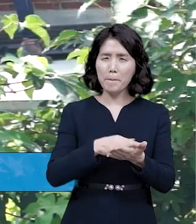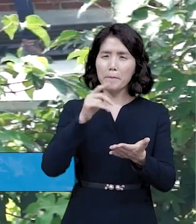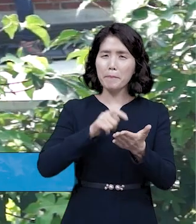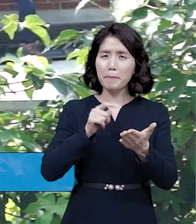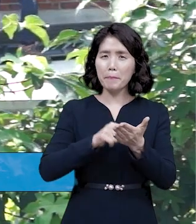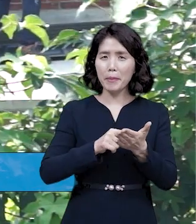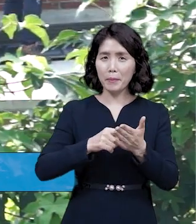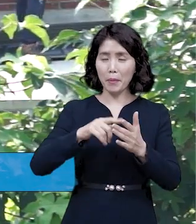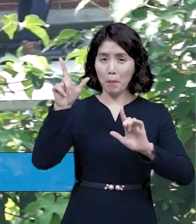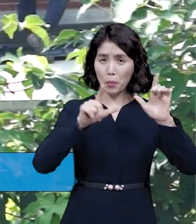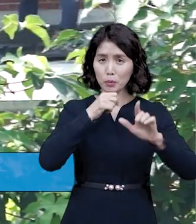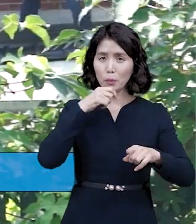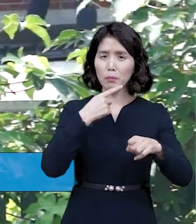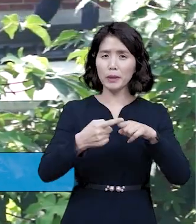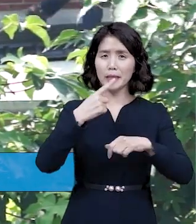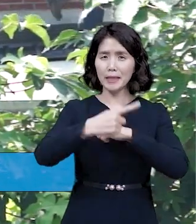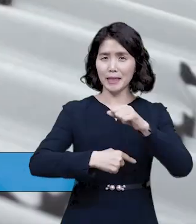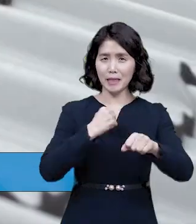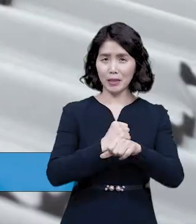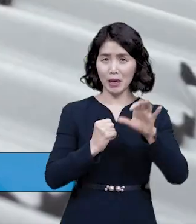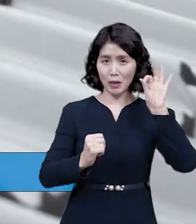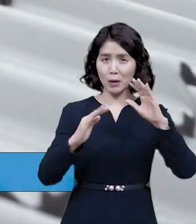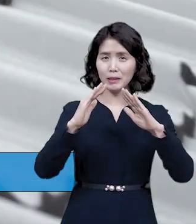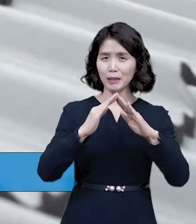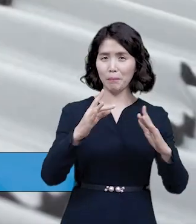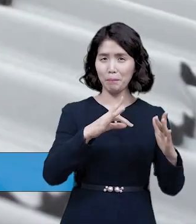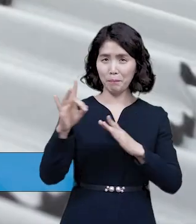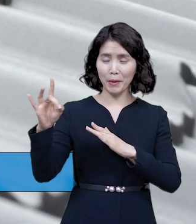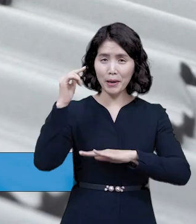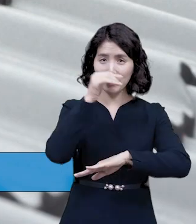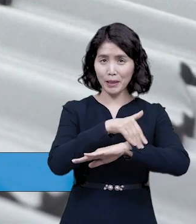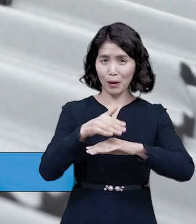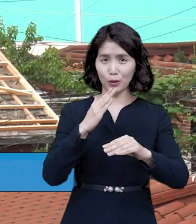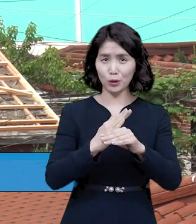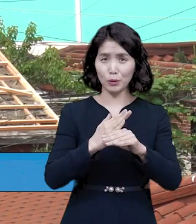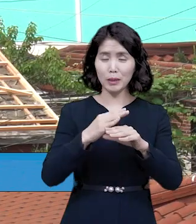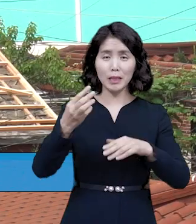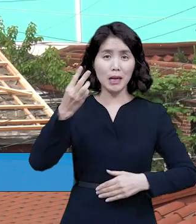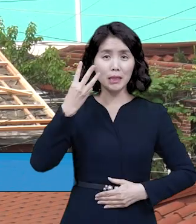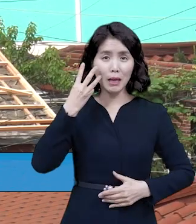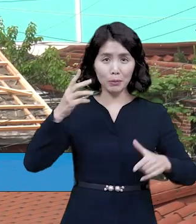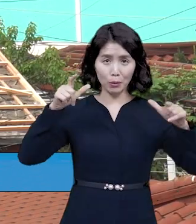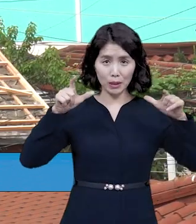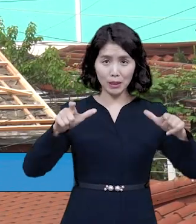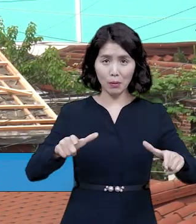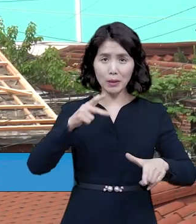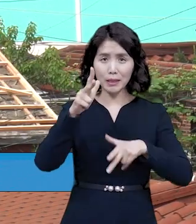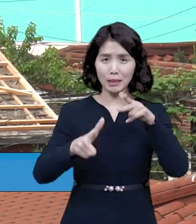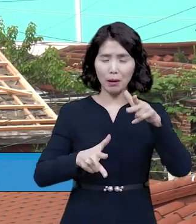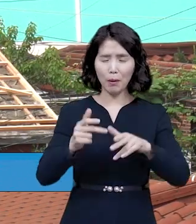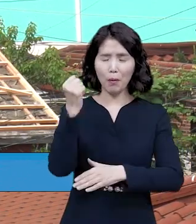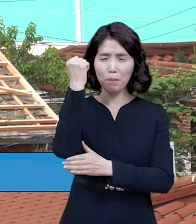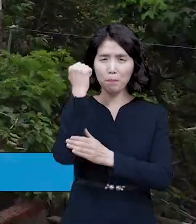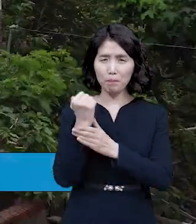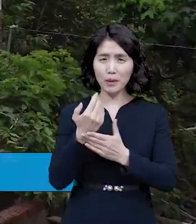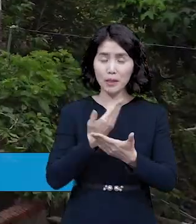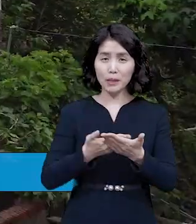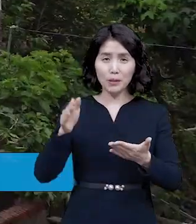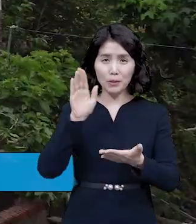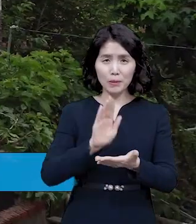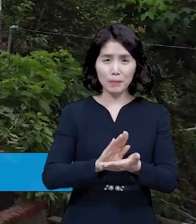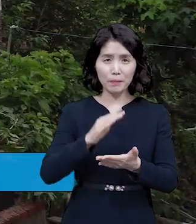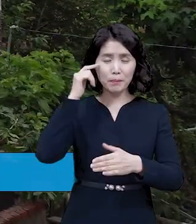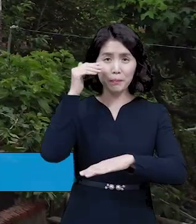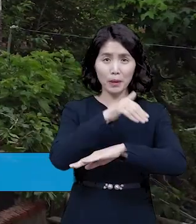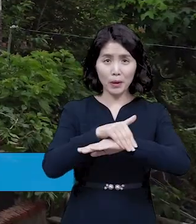공사의 시급성 등을 평가해서 매년 10가구를 선정 지원하고 있으니까요. 지금 삼송 도시재생 뉴딜 지역 노후주택